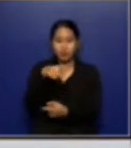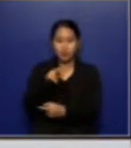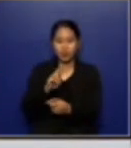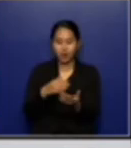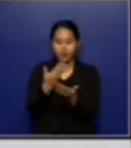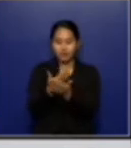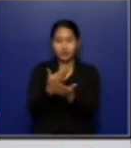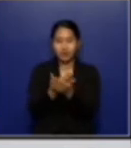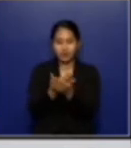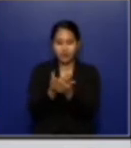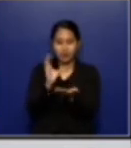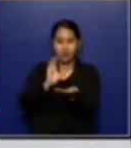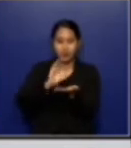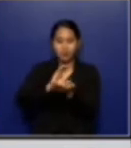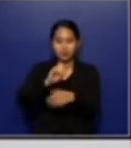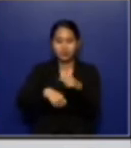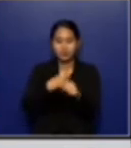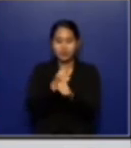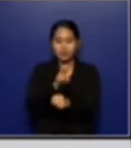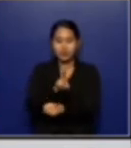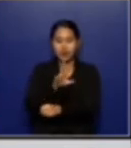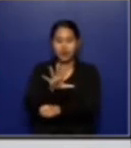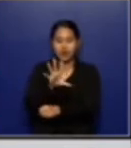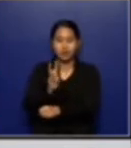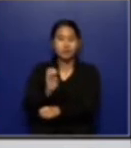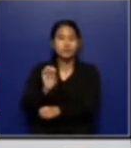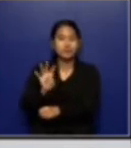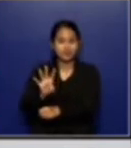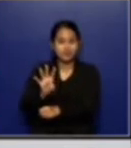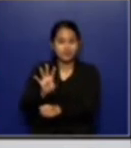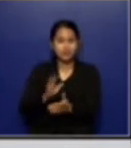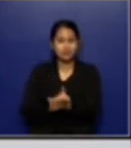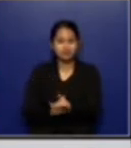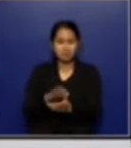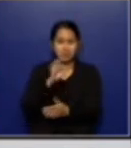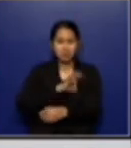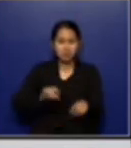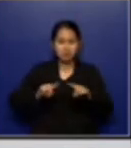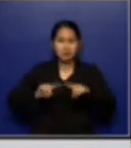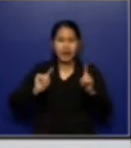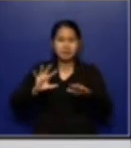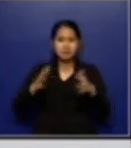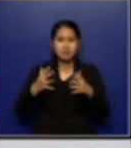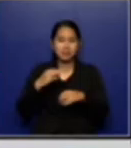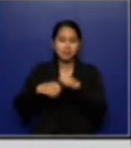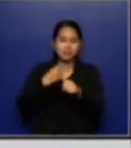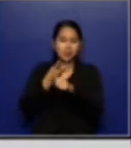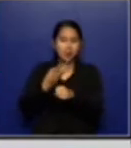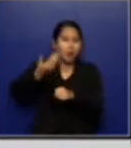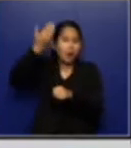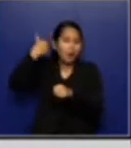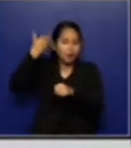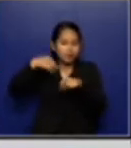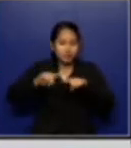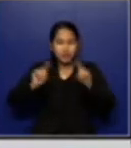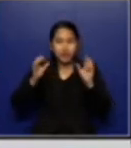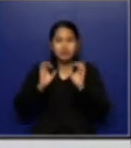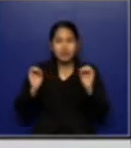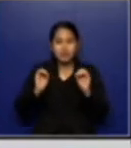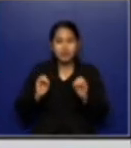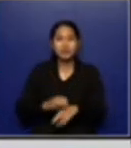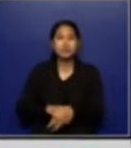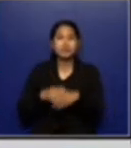าณรายจ่ายประจำปี2564ไม่ได้แตกต่างอะไรจากเมื่อ6ปีที่ผ่านมาเลยพลเอกประยุ